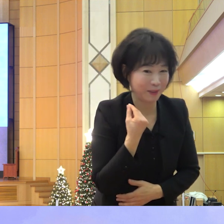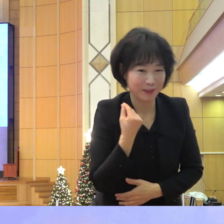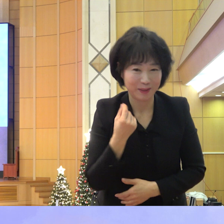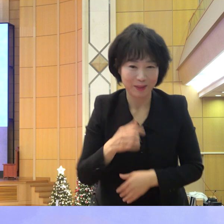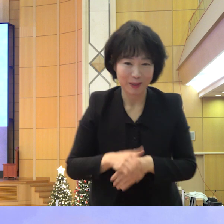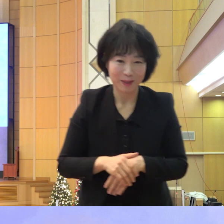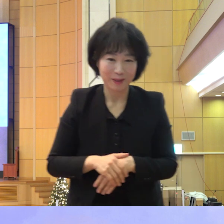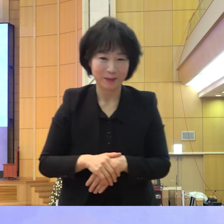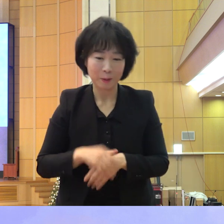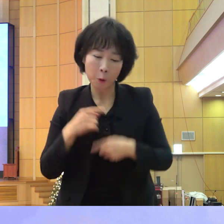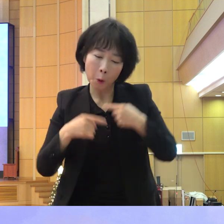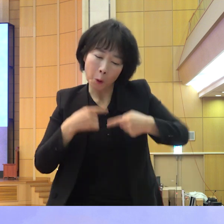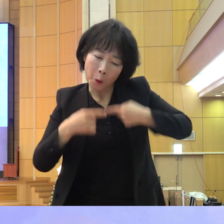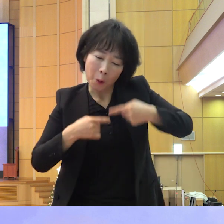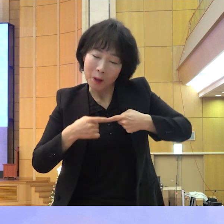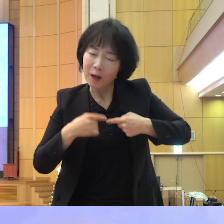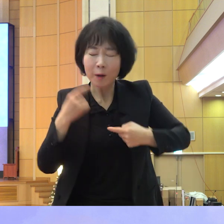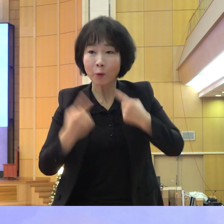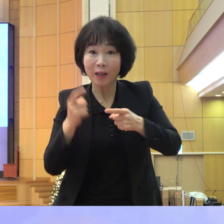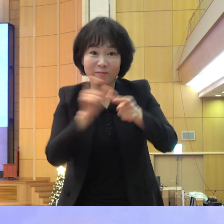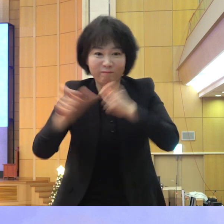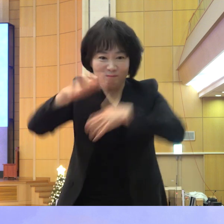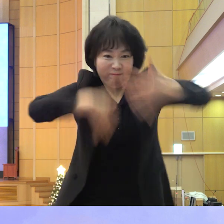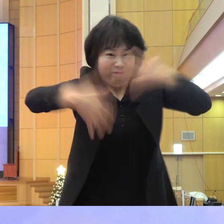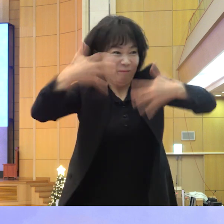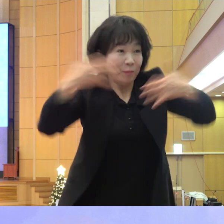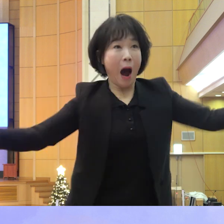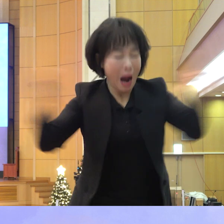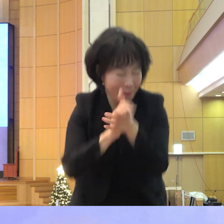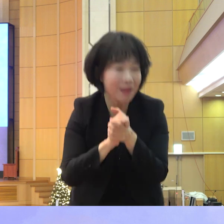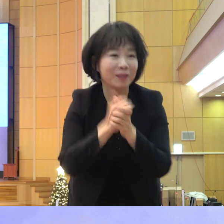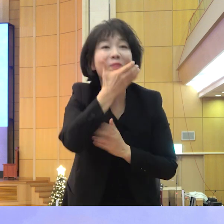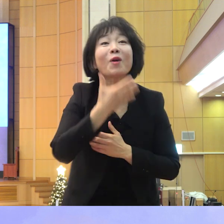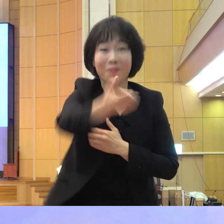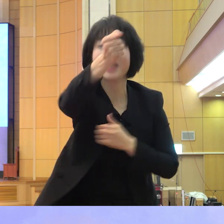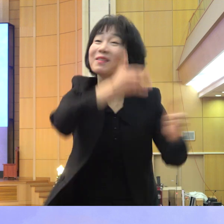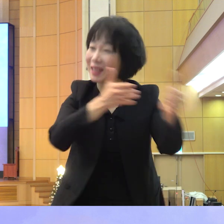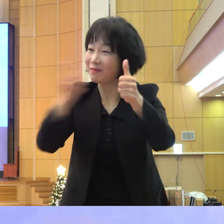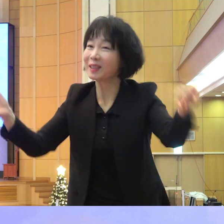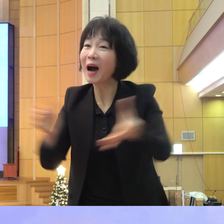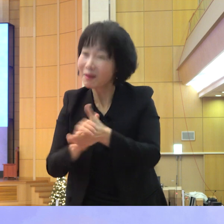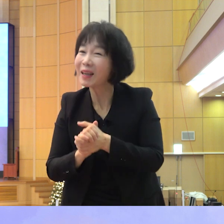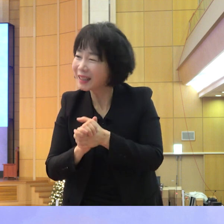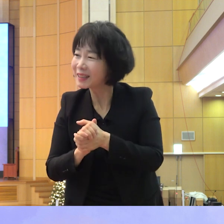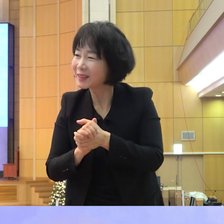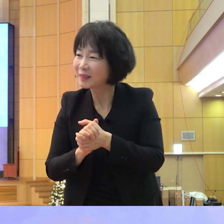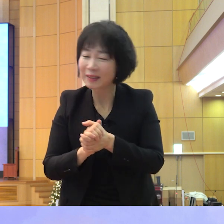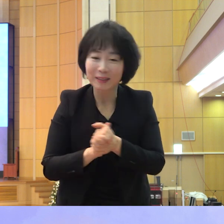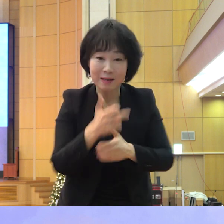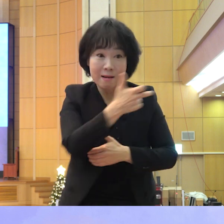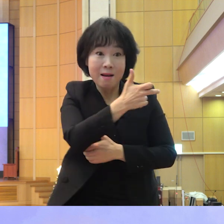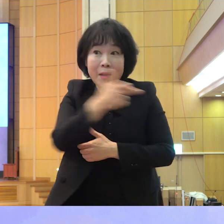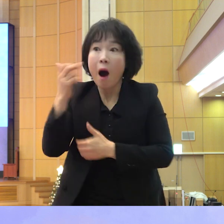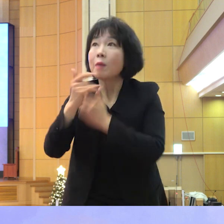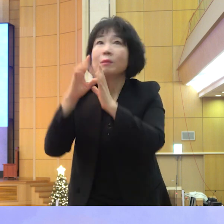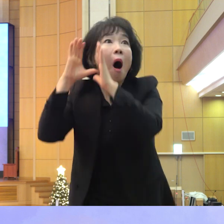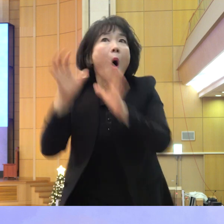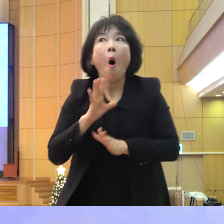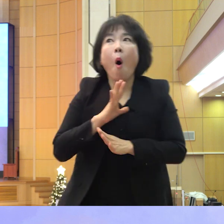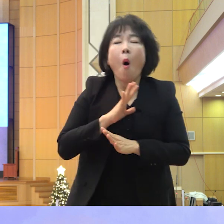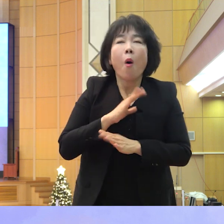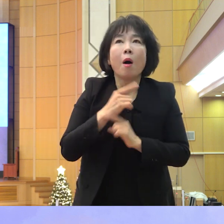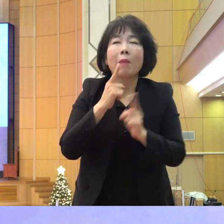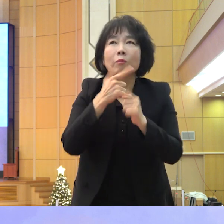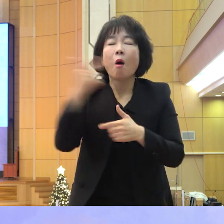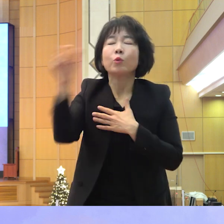목이 소리만 하게 하는 게 아니라 큰 소리로 아멘 하고 큰 소리로 하나님 말씀도